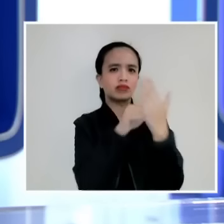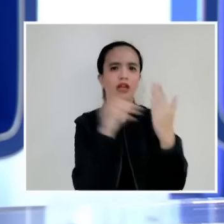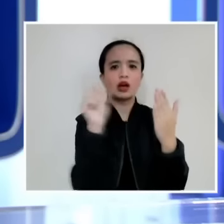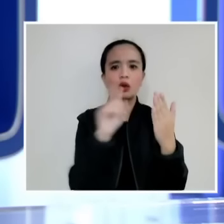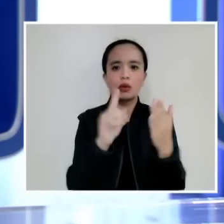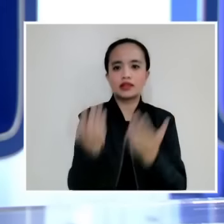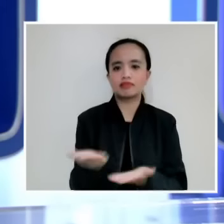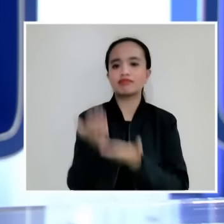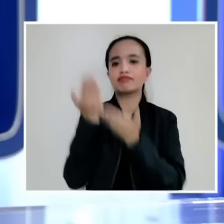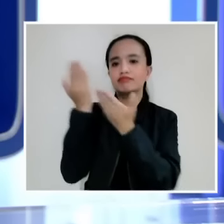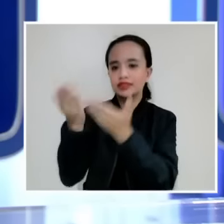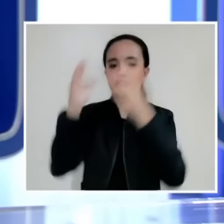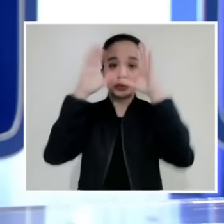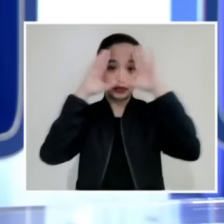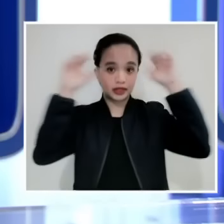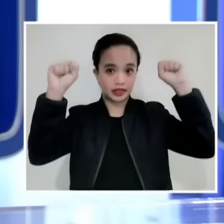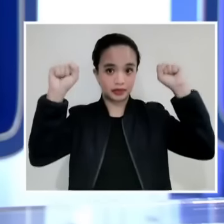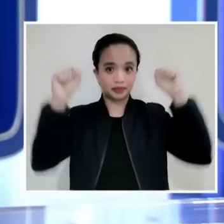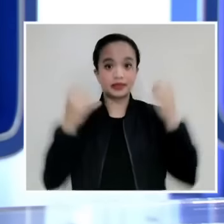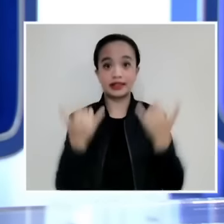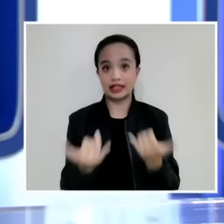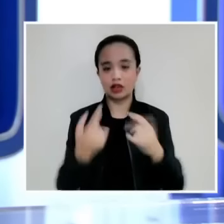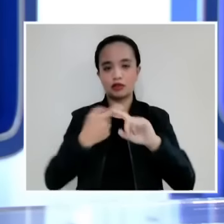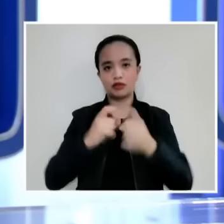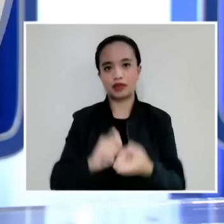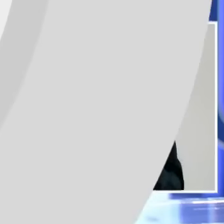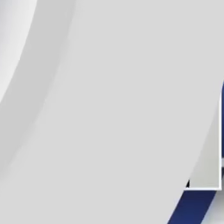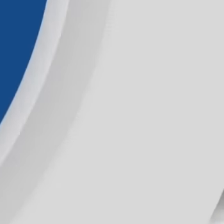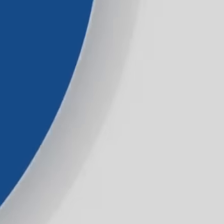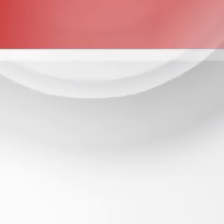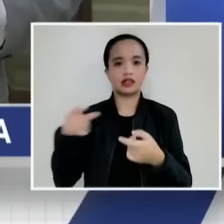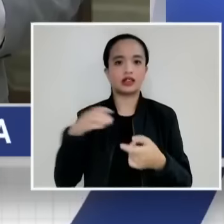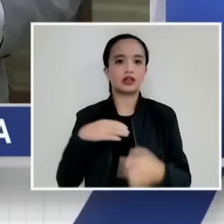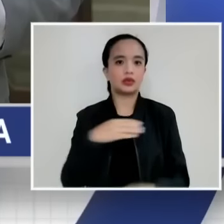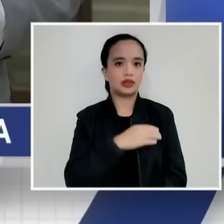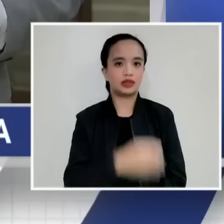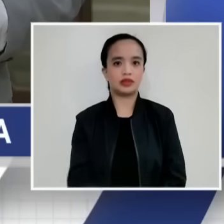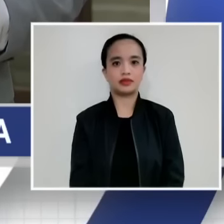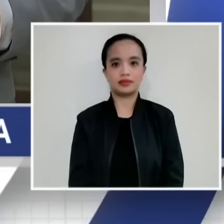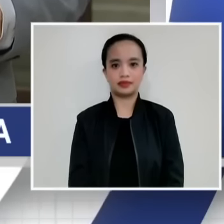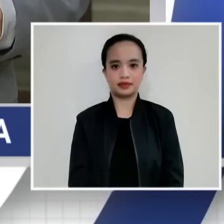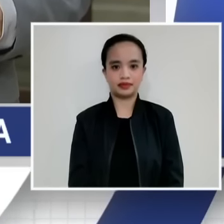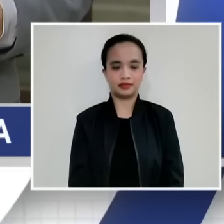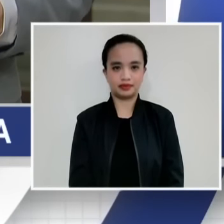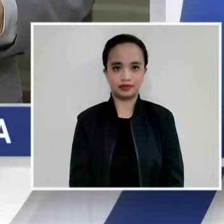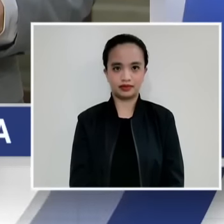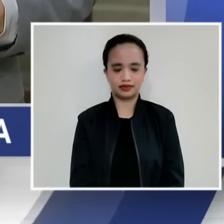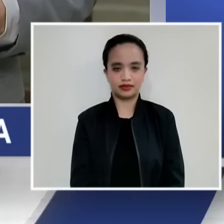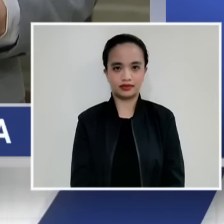niya. Nagpapatrol live mula Batasan Pambansa, RG Cruz.